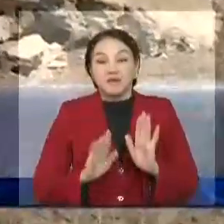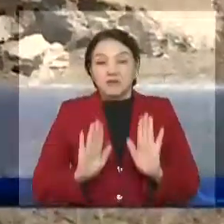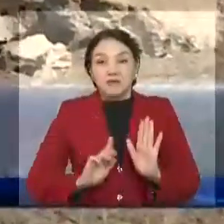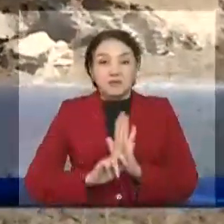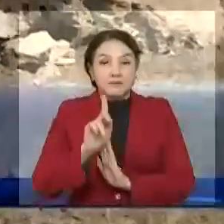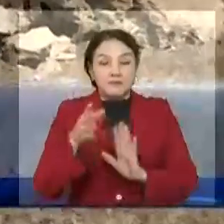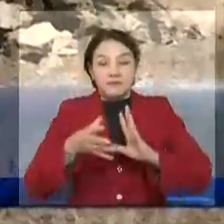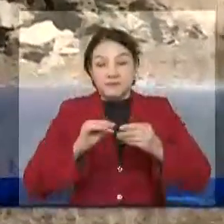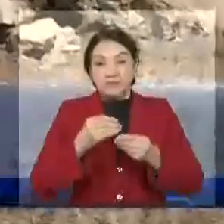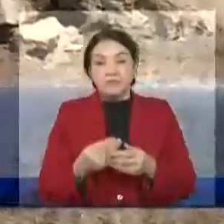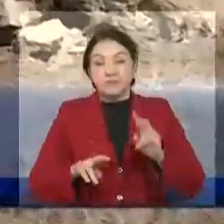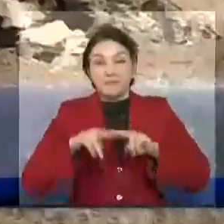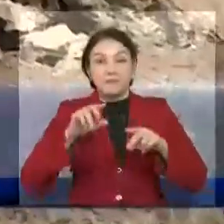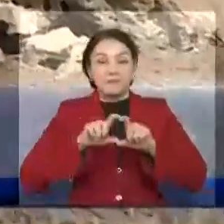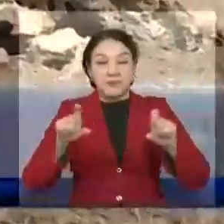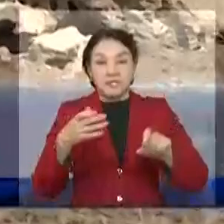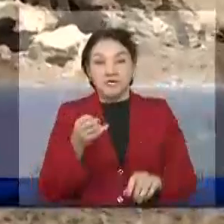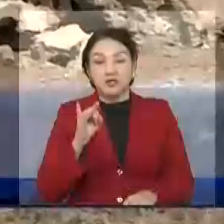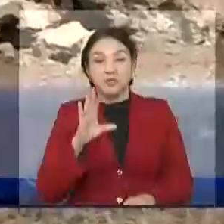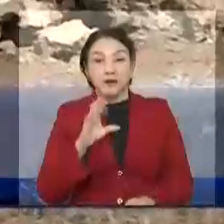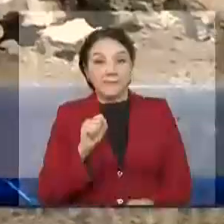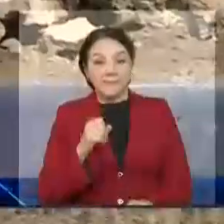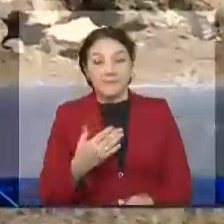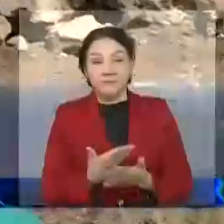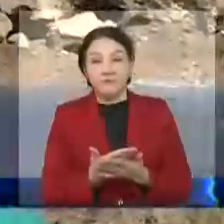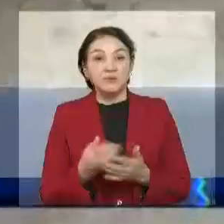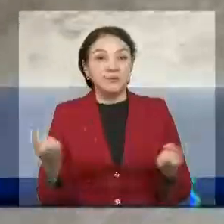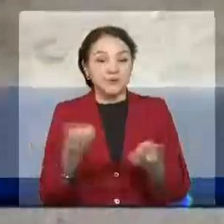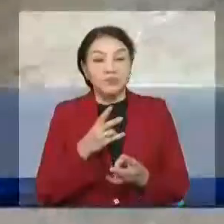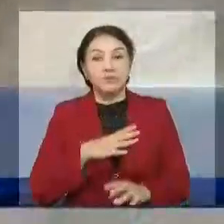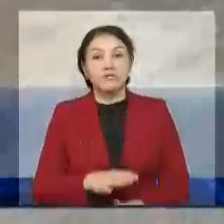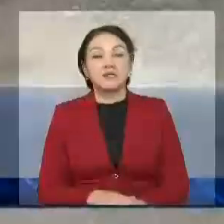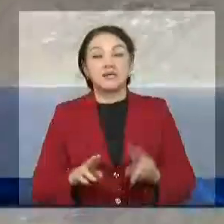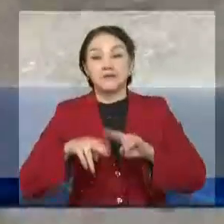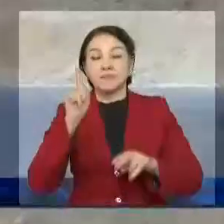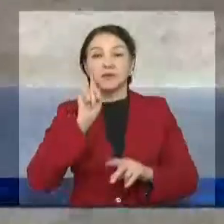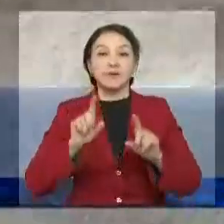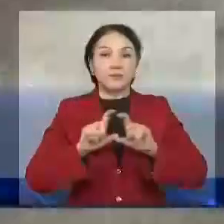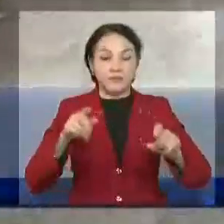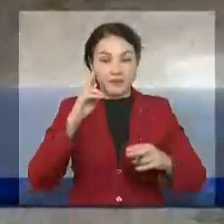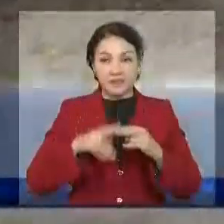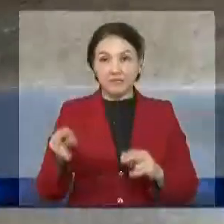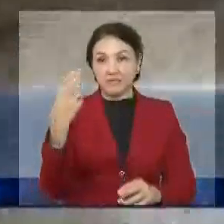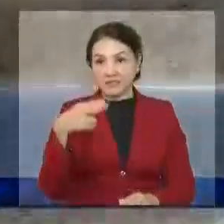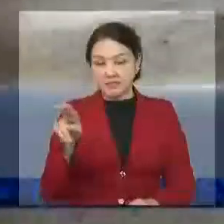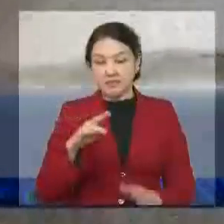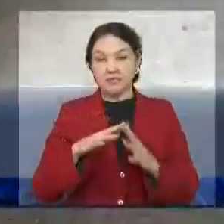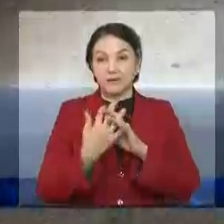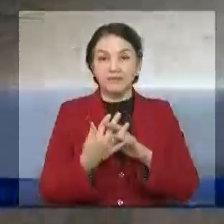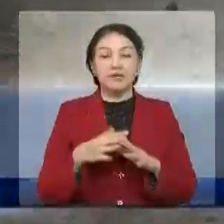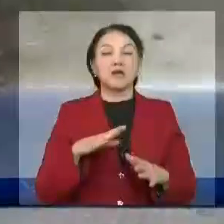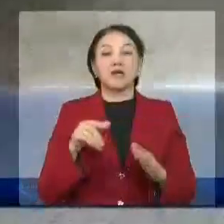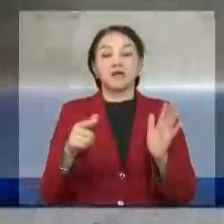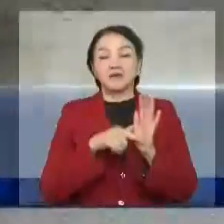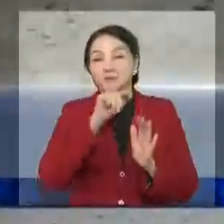начинается. В целом строительство школы в селе Сарыжар обусловлено назревшей необходимостью. Строительство комфортной школы завершится в декабре. В сельском округе с населением